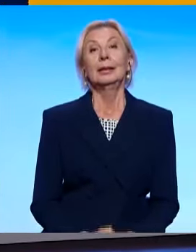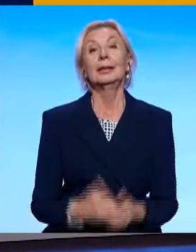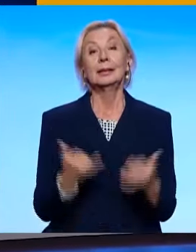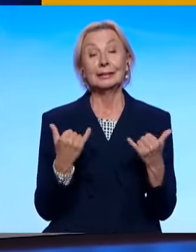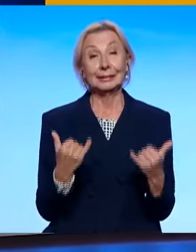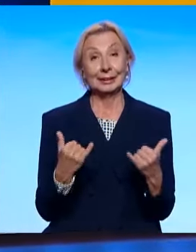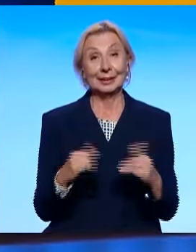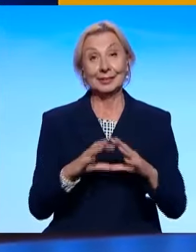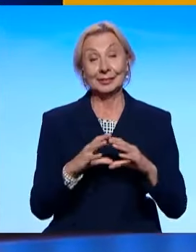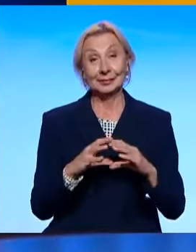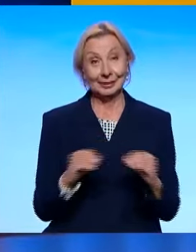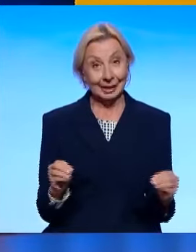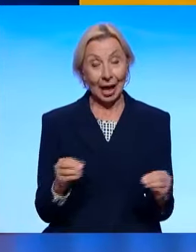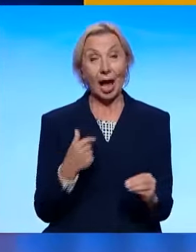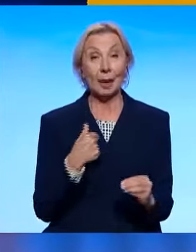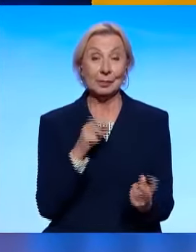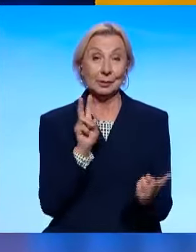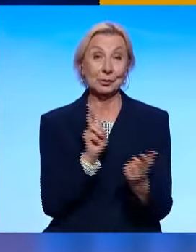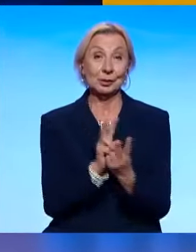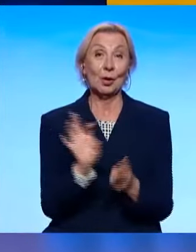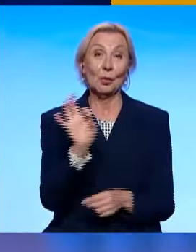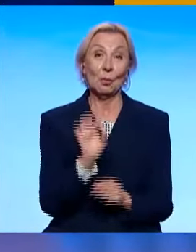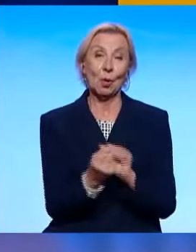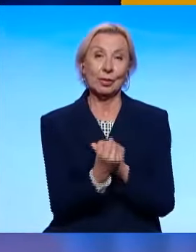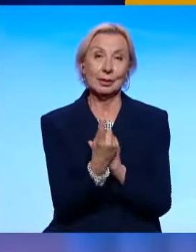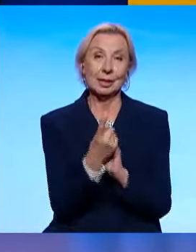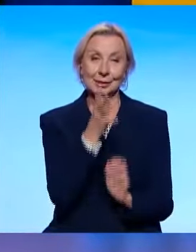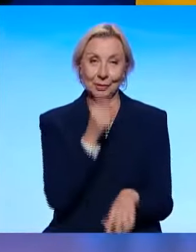студію повернулися Олена Центила та Костянтин Лінчевський, а новини будуть об 11:00.